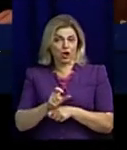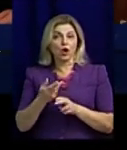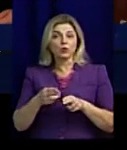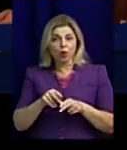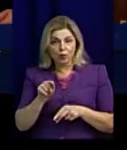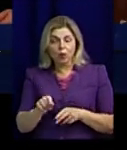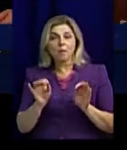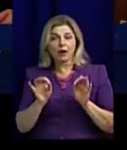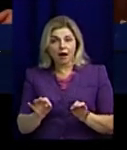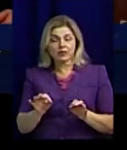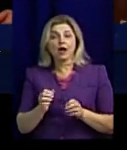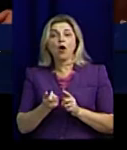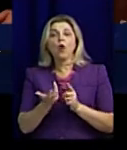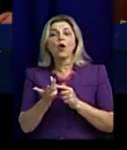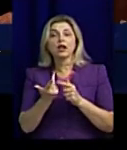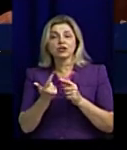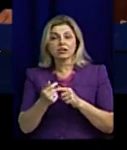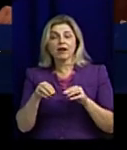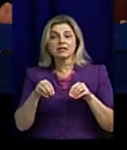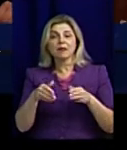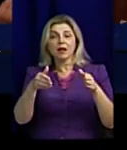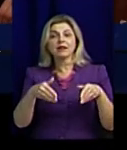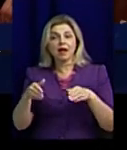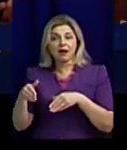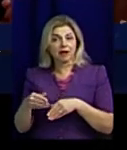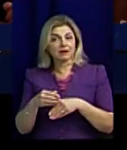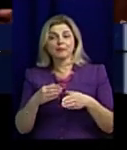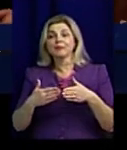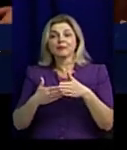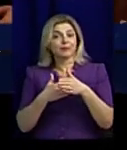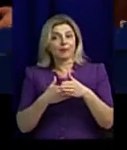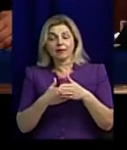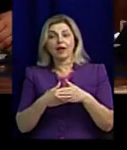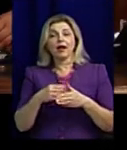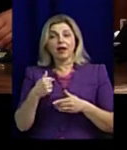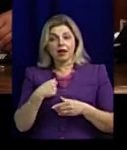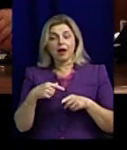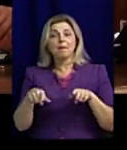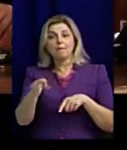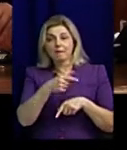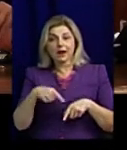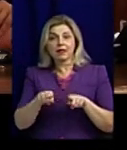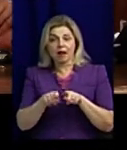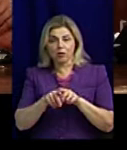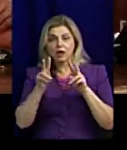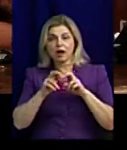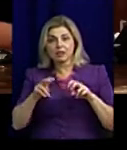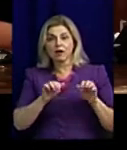насправді кількість земельних ділянок обмежена. Ми також розглядаємо можливість щодо